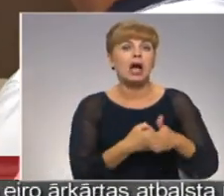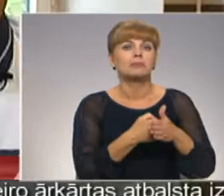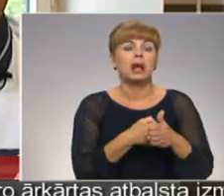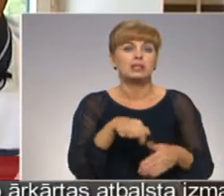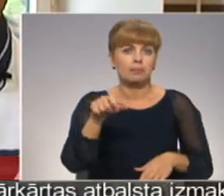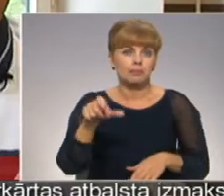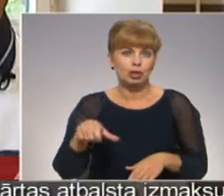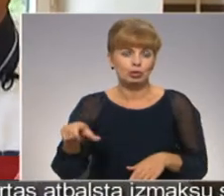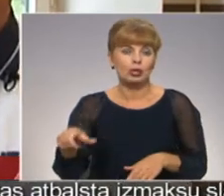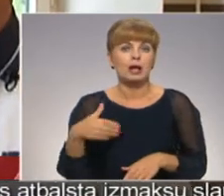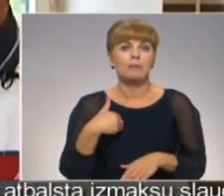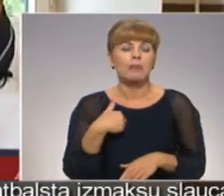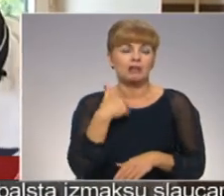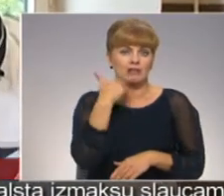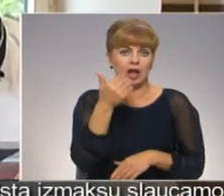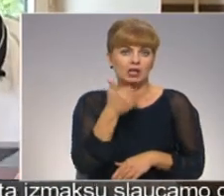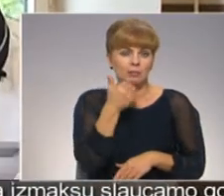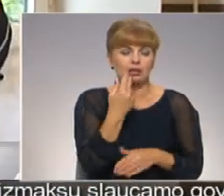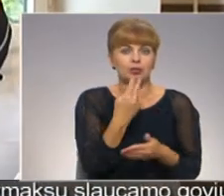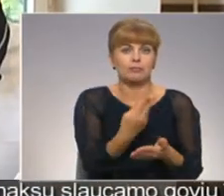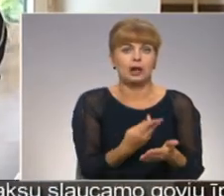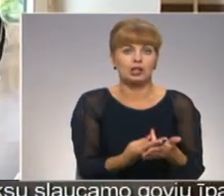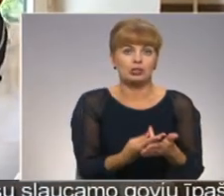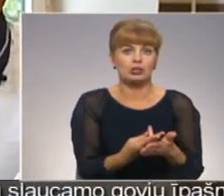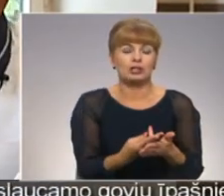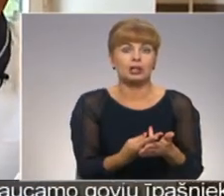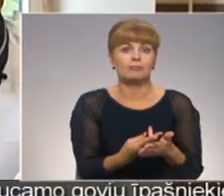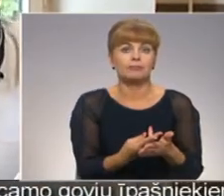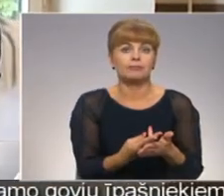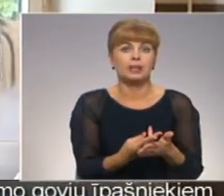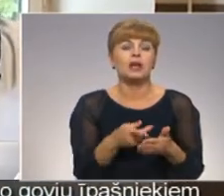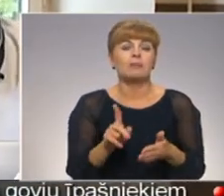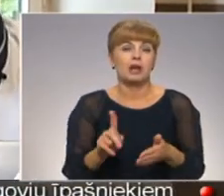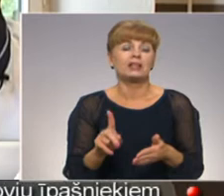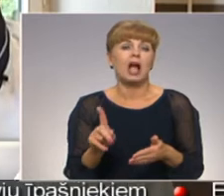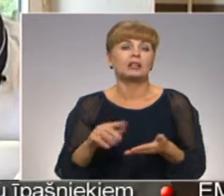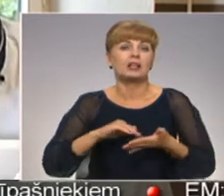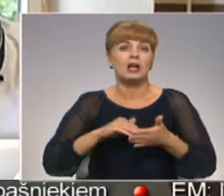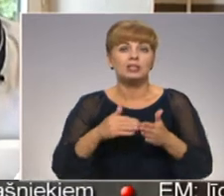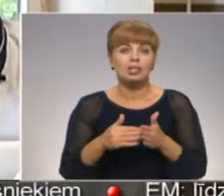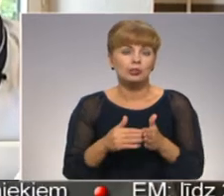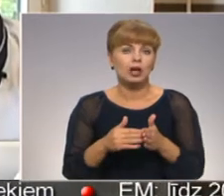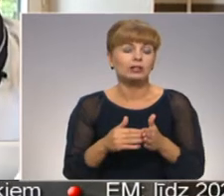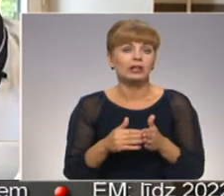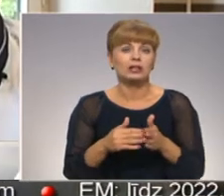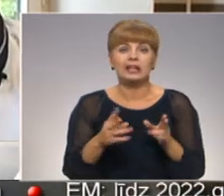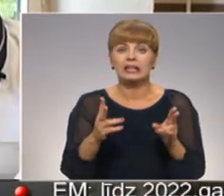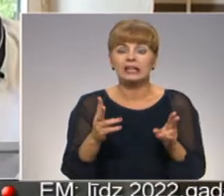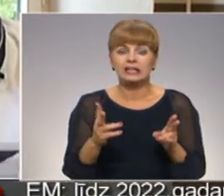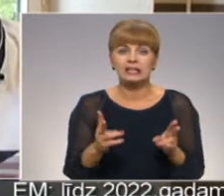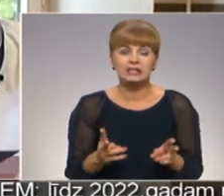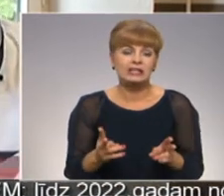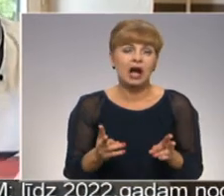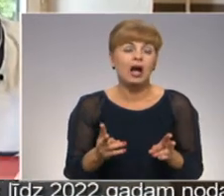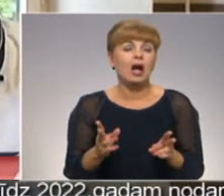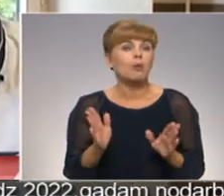personālam. Man negribētos paredzēt, bet katrā ziņā situācija ir ļoti kritiska par to,